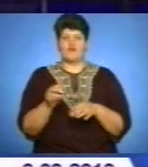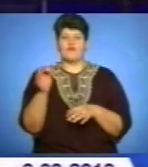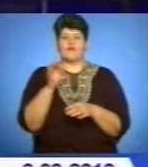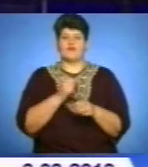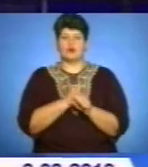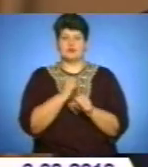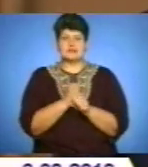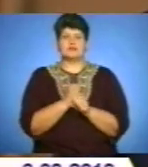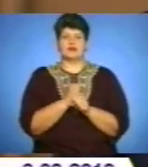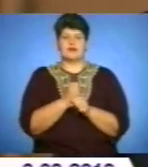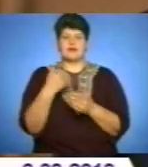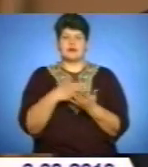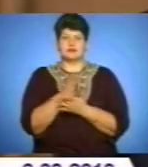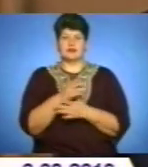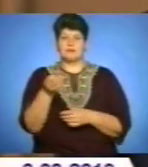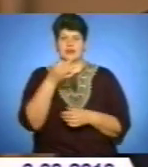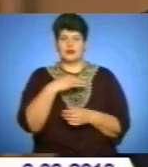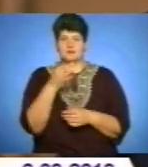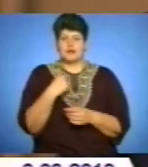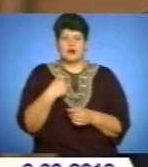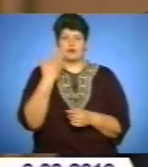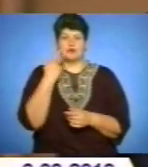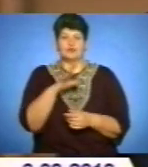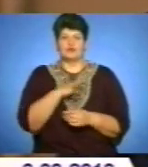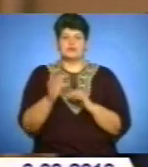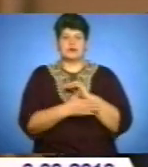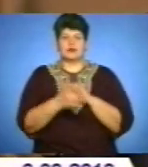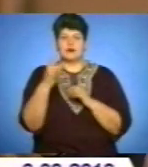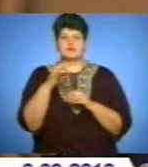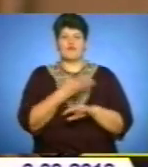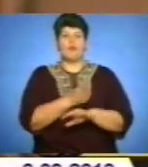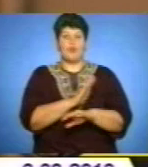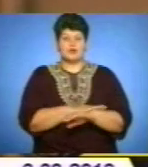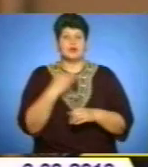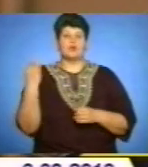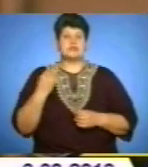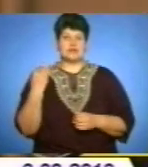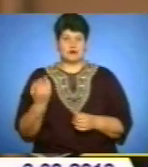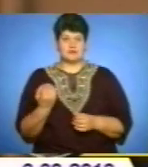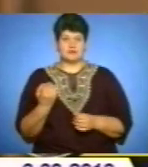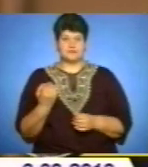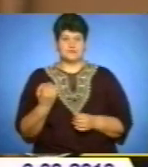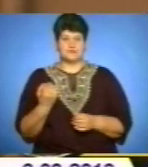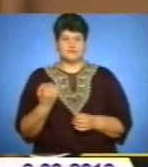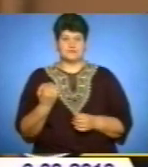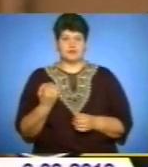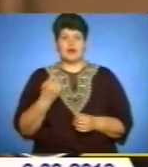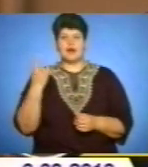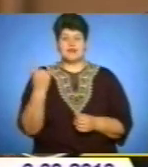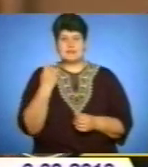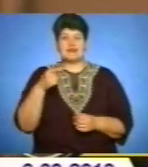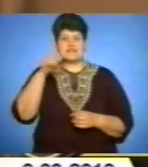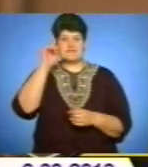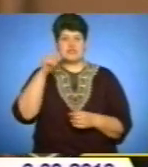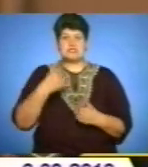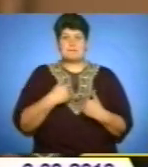медикаментів. Я, коли останній раз був в Польщі, я поінтересувався одним известным мне